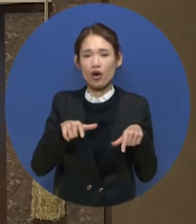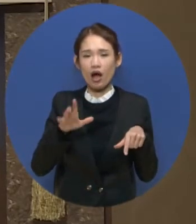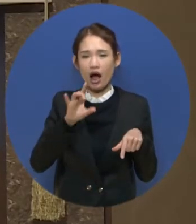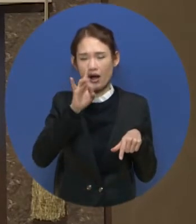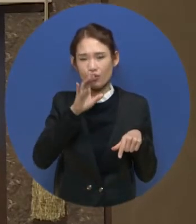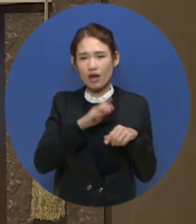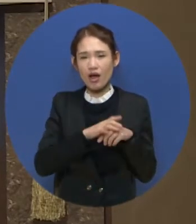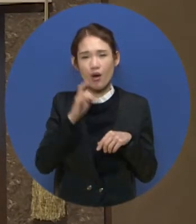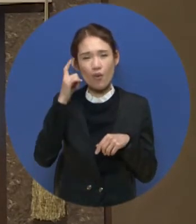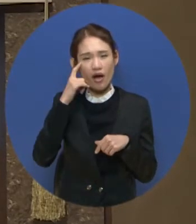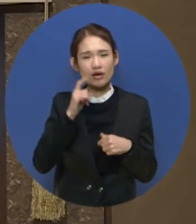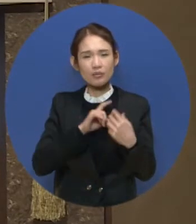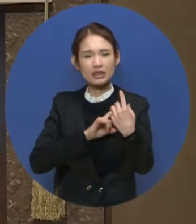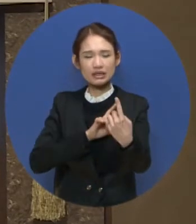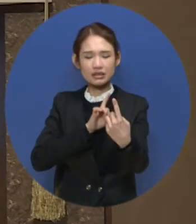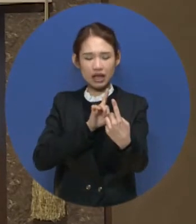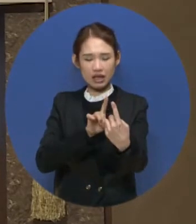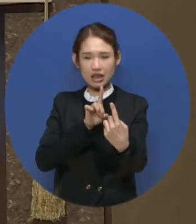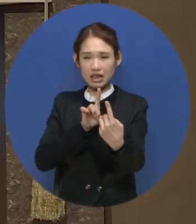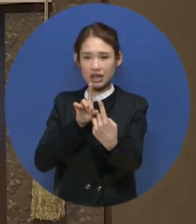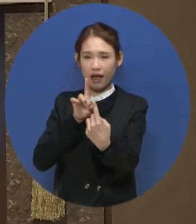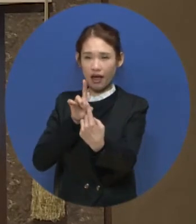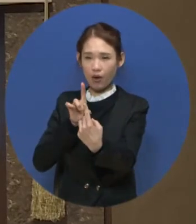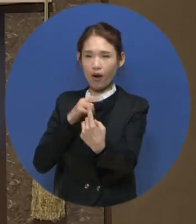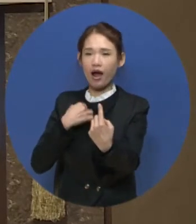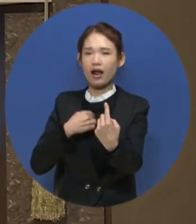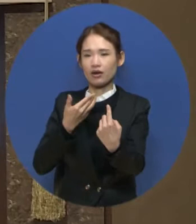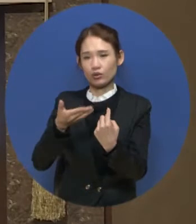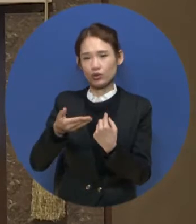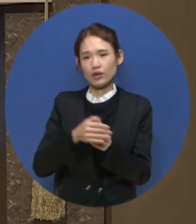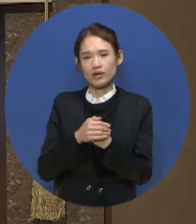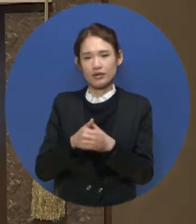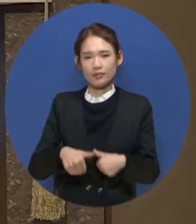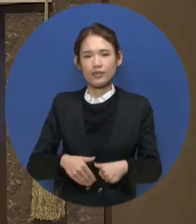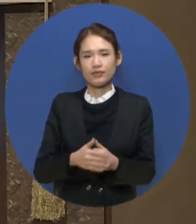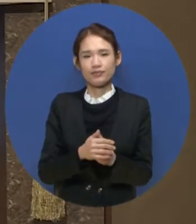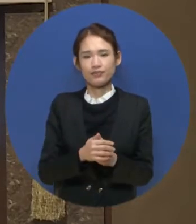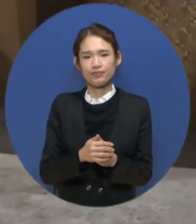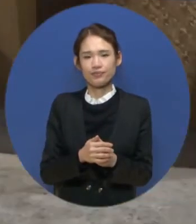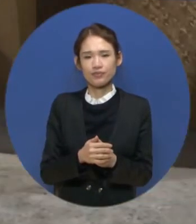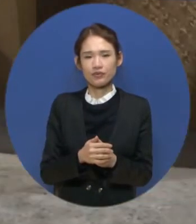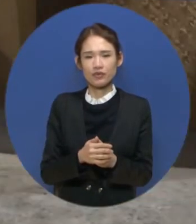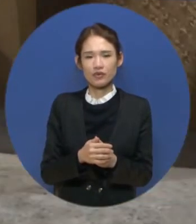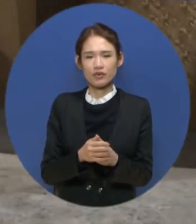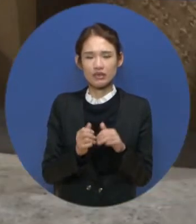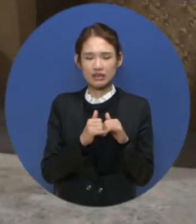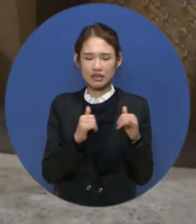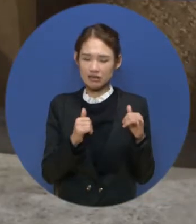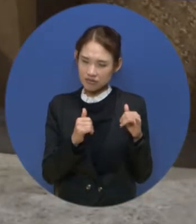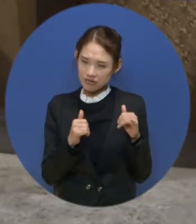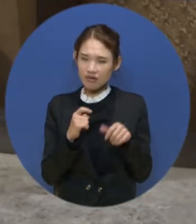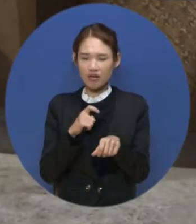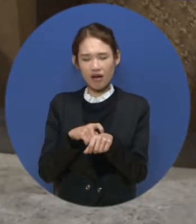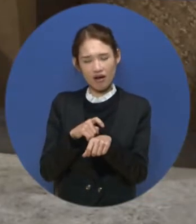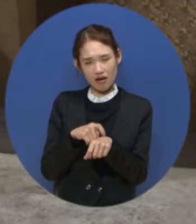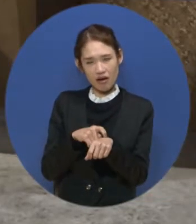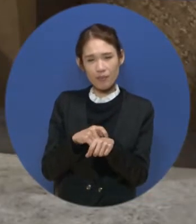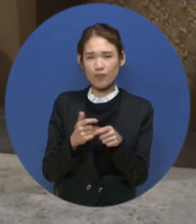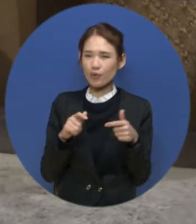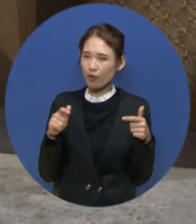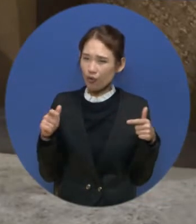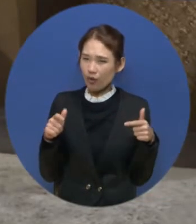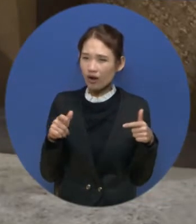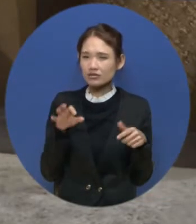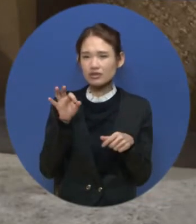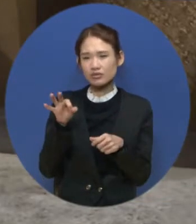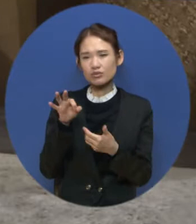확 안 되는 거가 네. 1대1로 이렇게 가르쳐 줘야 돼요. 맨투맨으로. 그래서 네. 저희가 좀 인력적으로도 좀 시간적으로도 좀 비용이